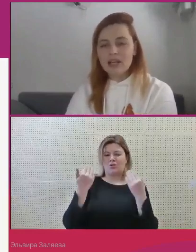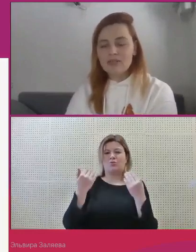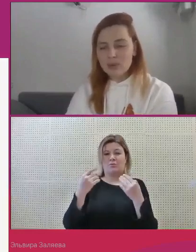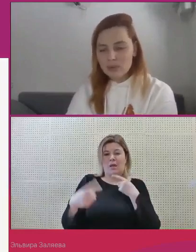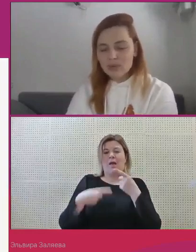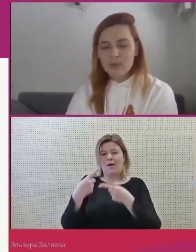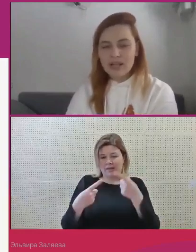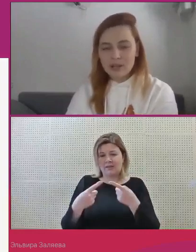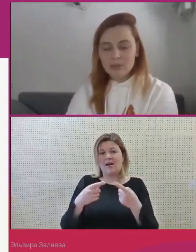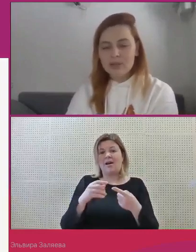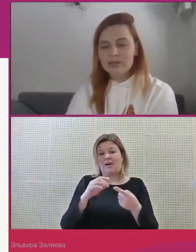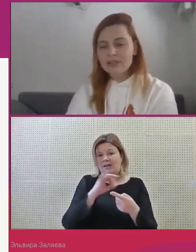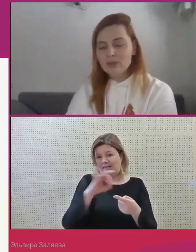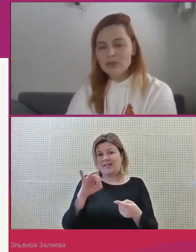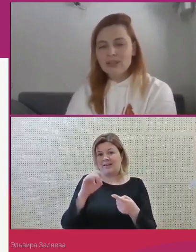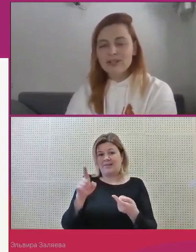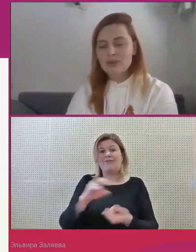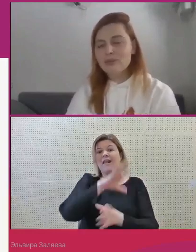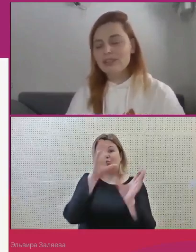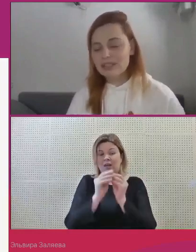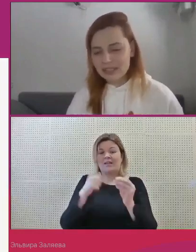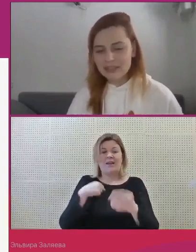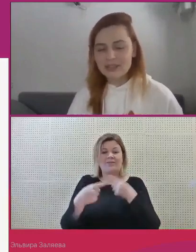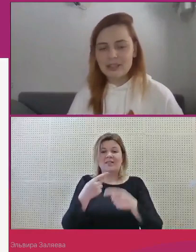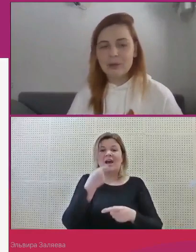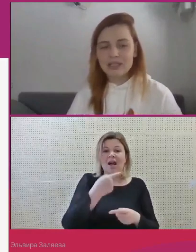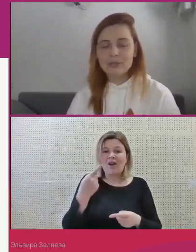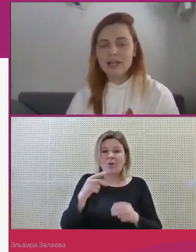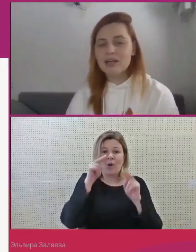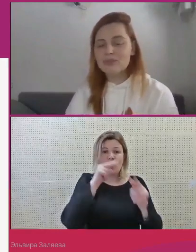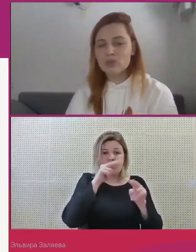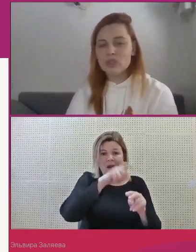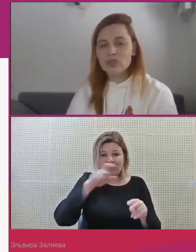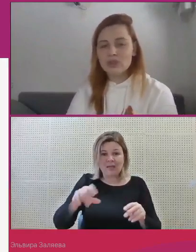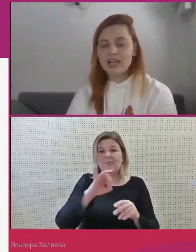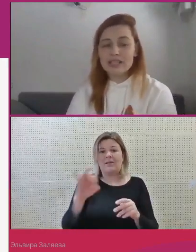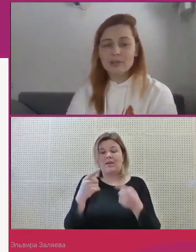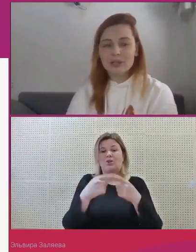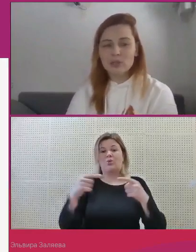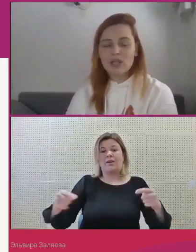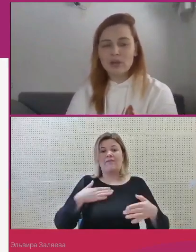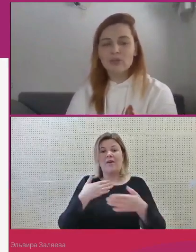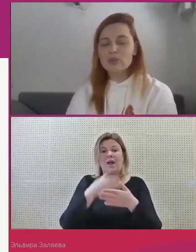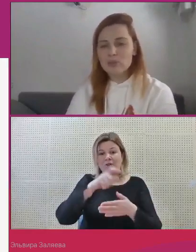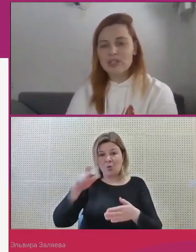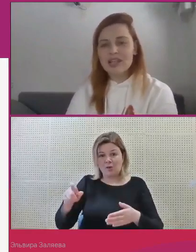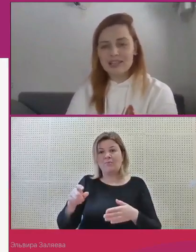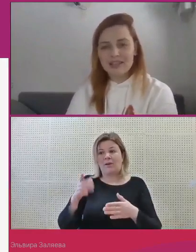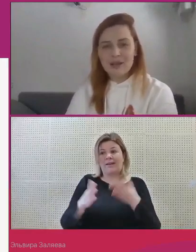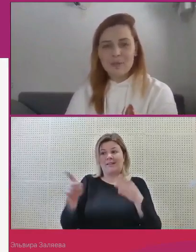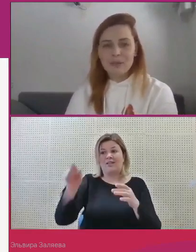я всегда говорю кураторам и другим волонтерам, если это необходимо, да, озвучить, что как раз именно этому человеку и